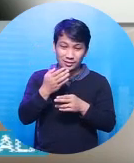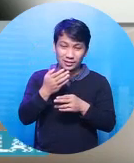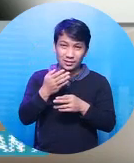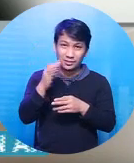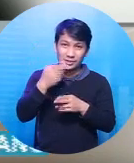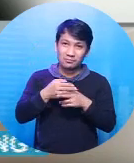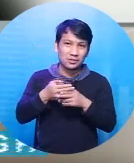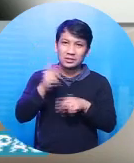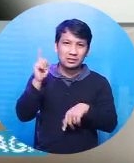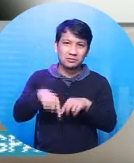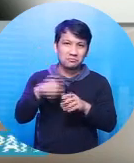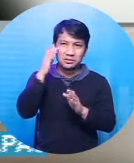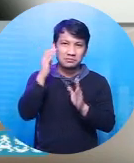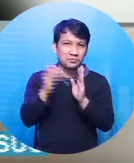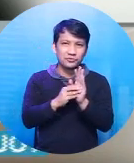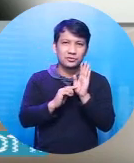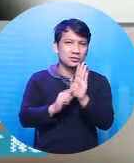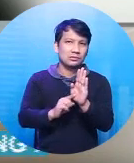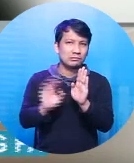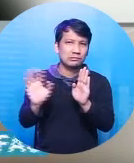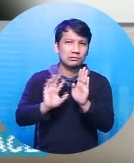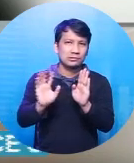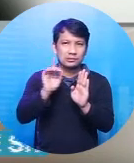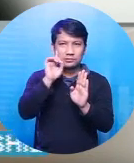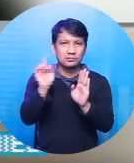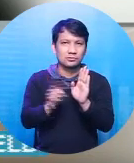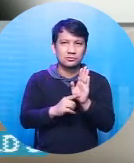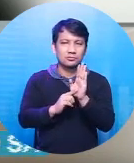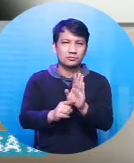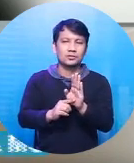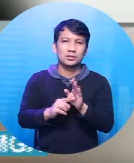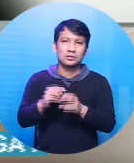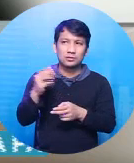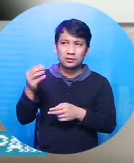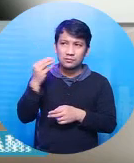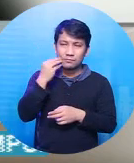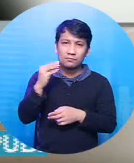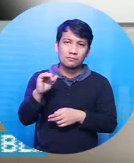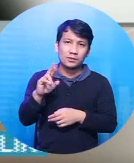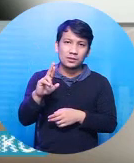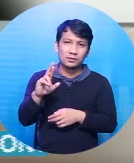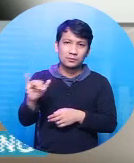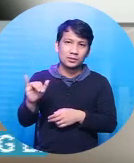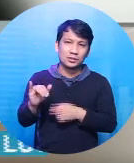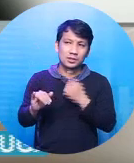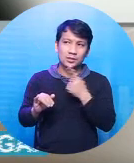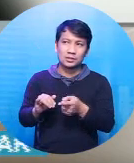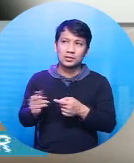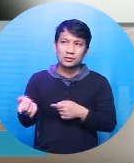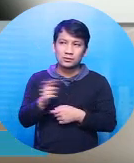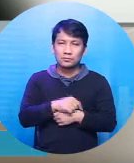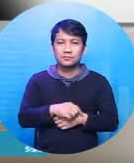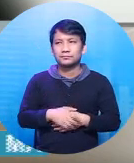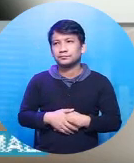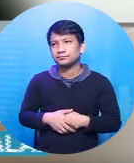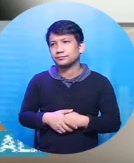po makikita yung kanyang litrato at hindi niyo po siya magkikilala. Alias Marie, magandang umaga sa